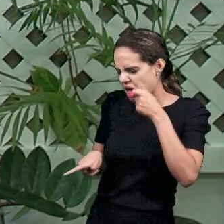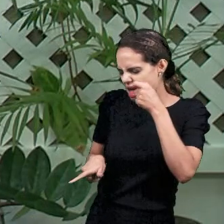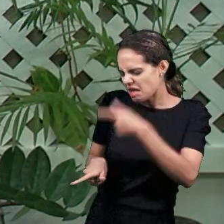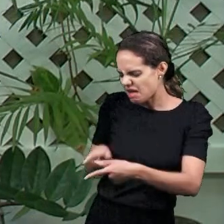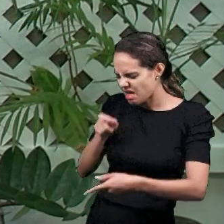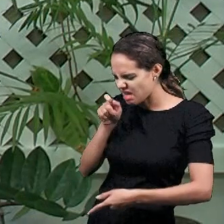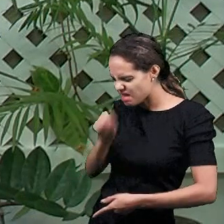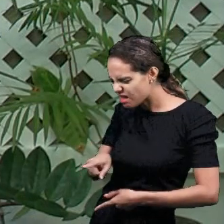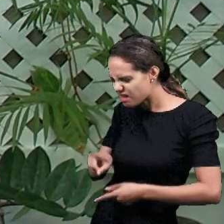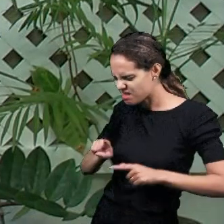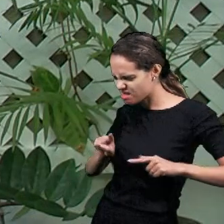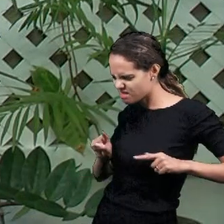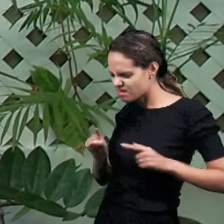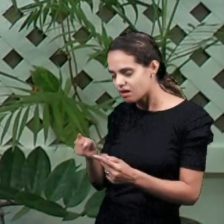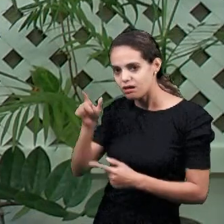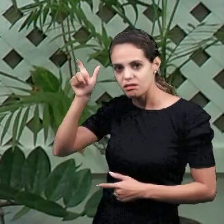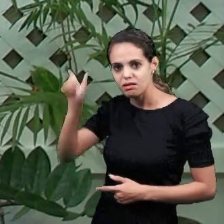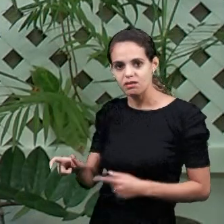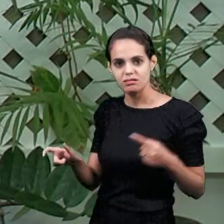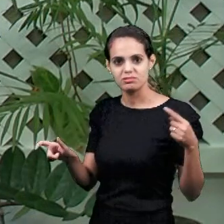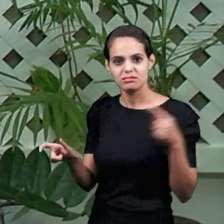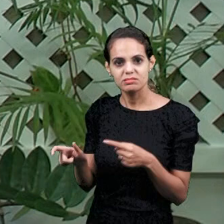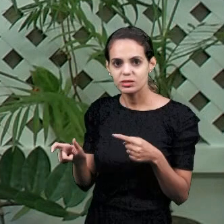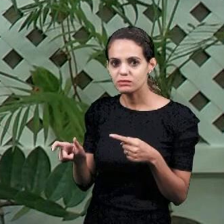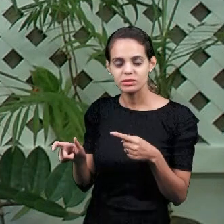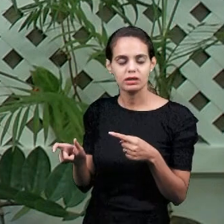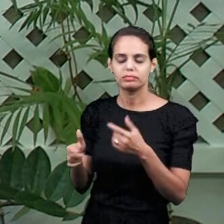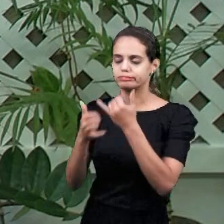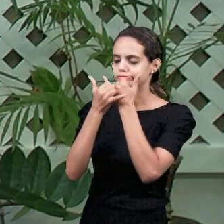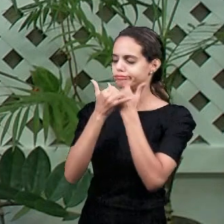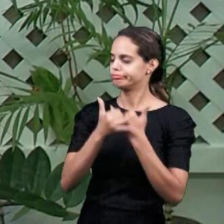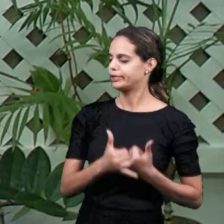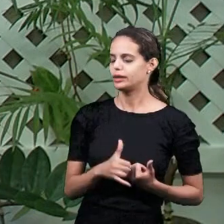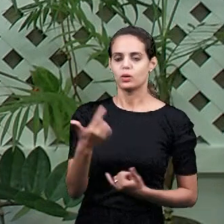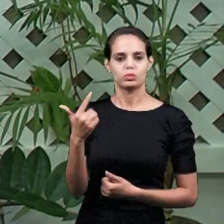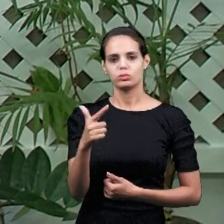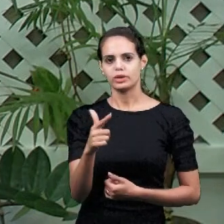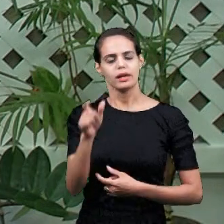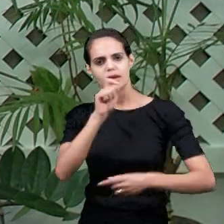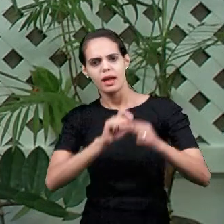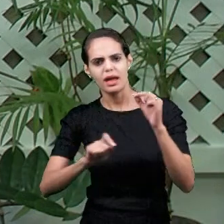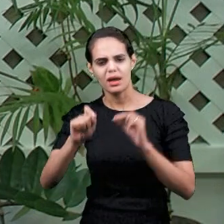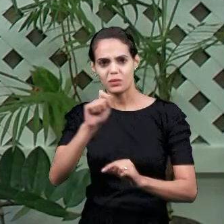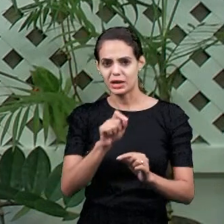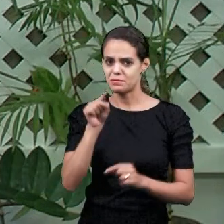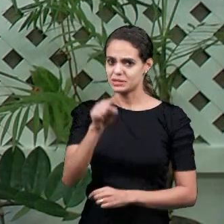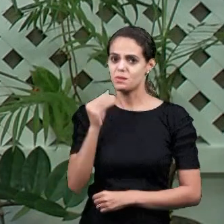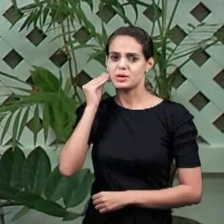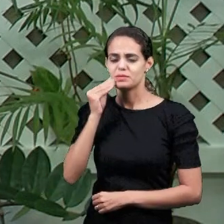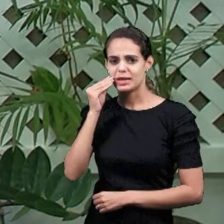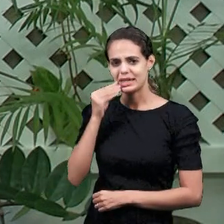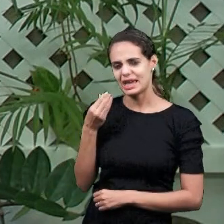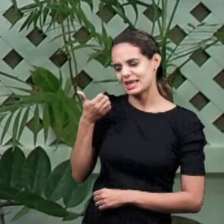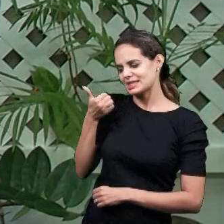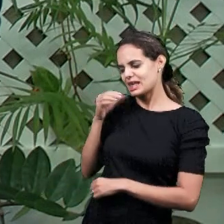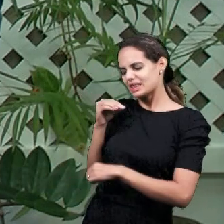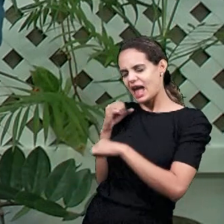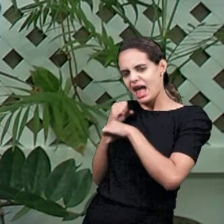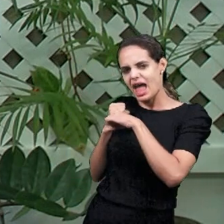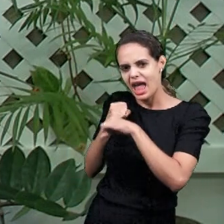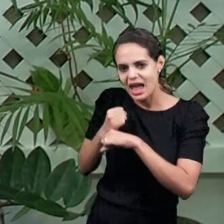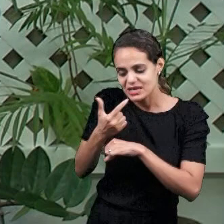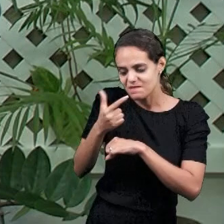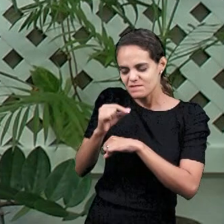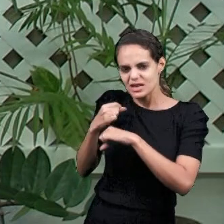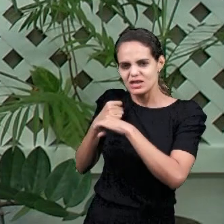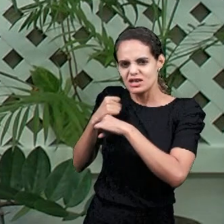avez eue pendant 10 ans, 1 an, 20 mois. Vous avez eu une expérience avec le Seigneur et après vous reniez cela. Et